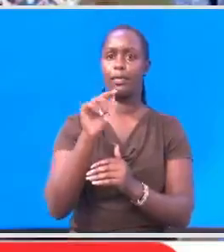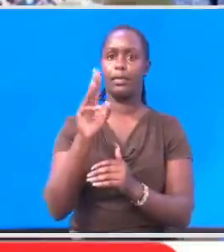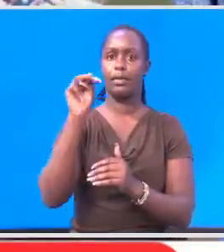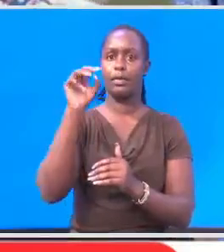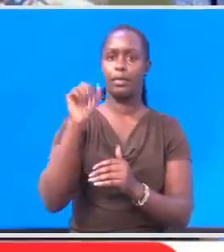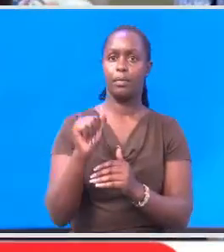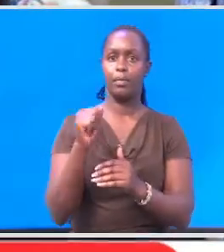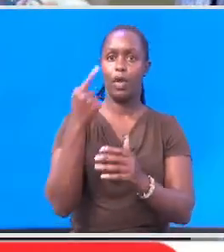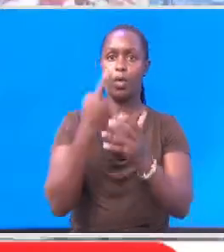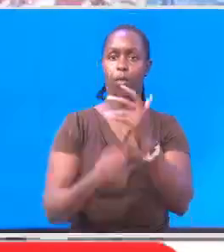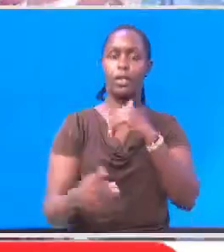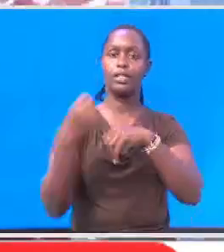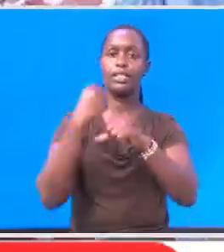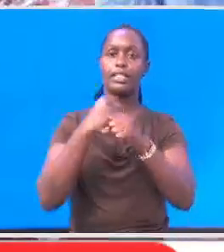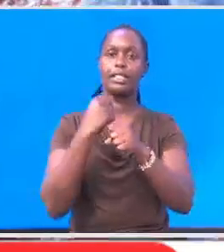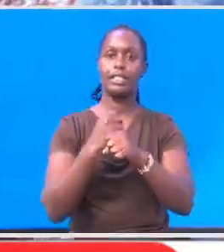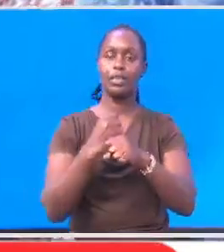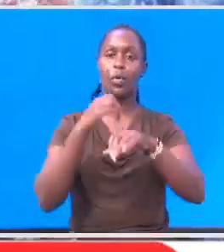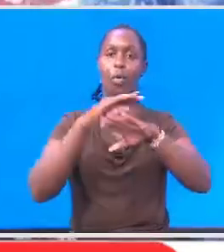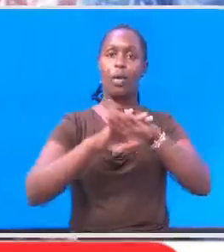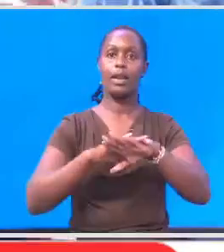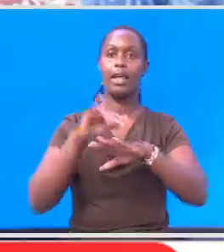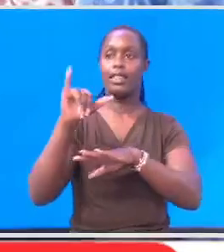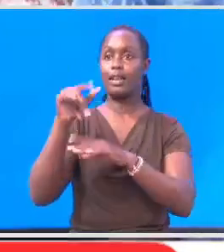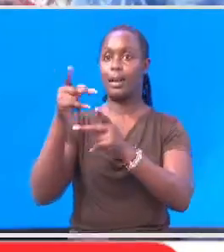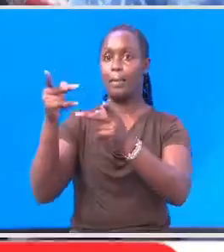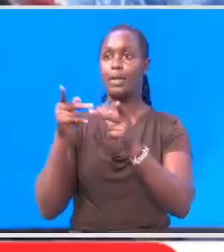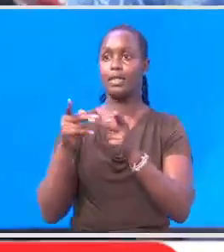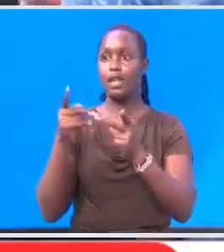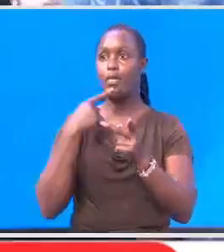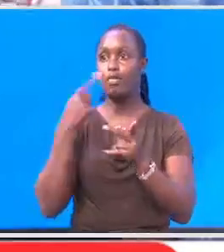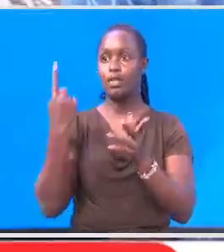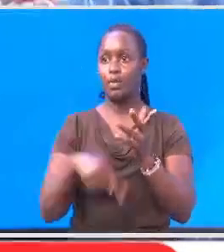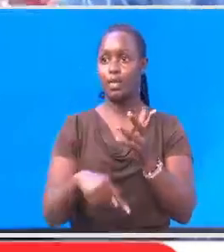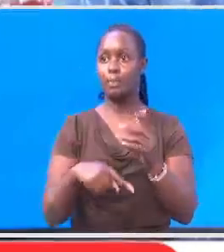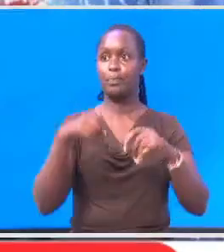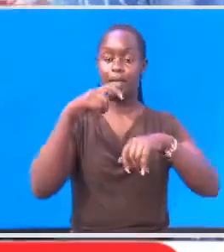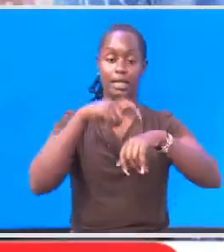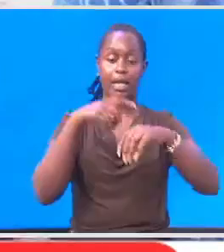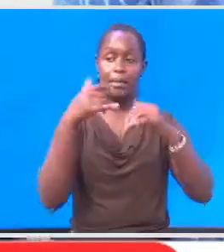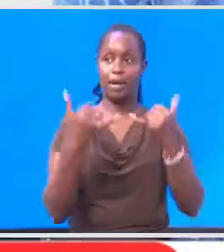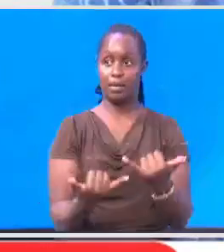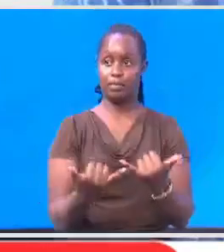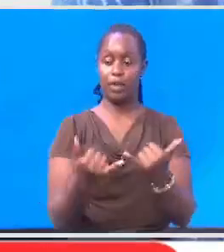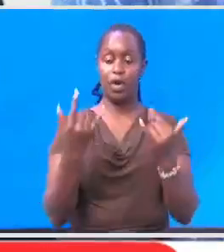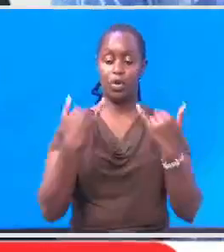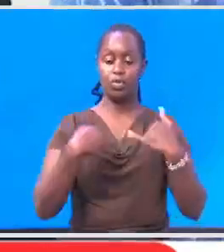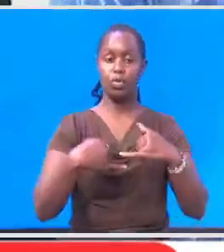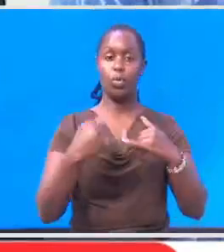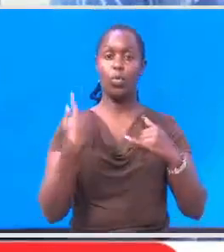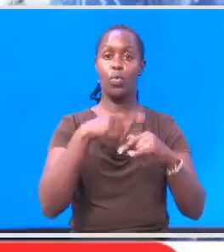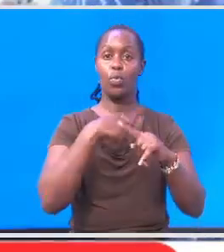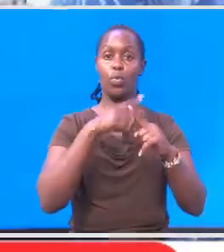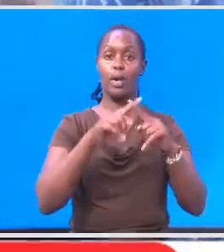amefanya pale kwa landing site. Tunakubaliana ya kwamba harakati hii ya kupeleka Kenya mbele